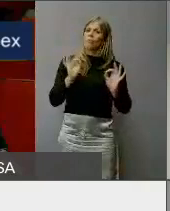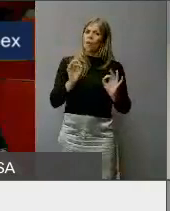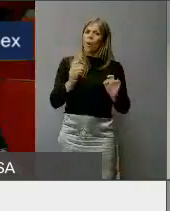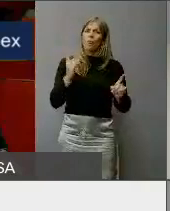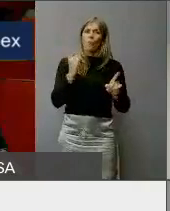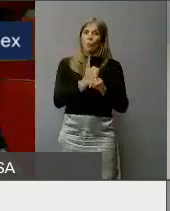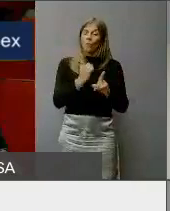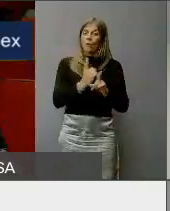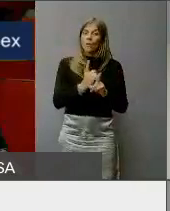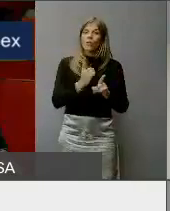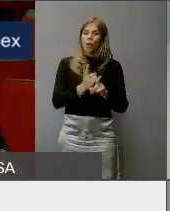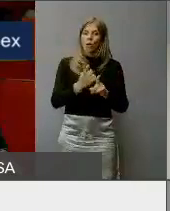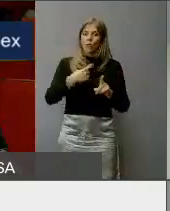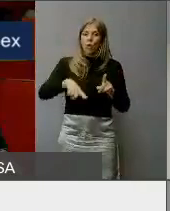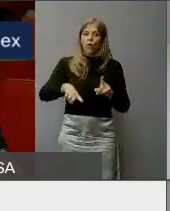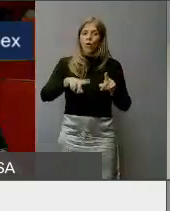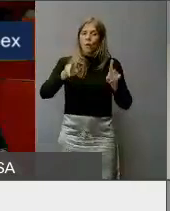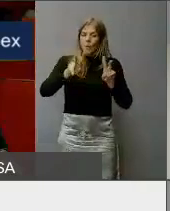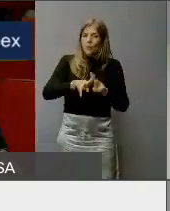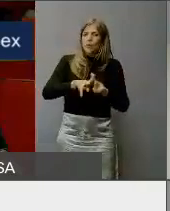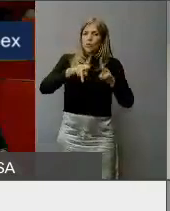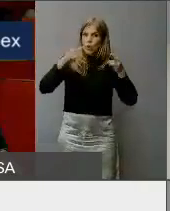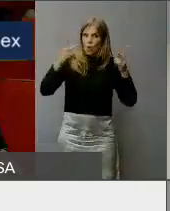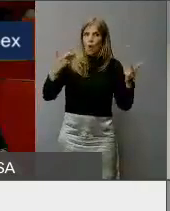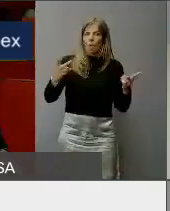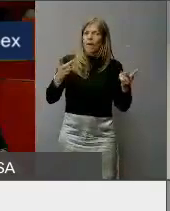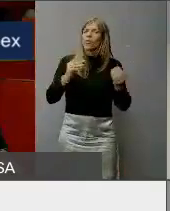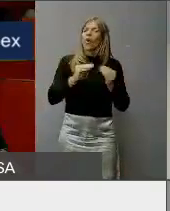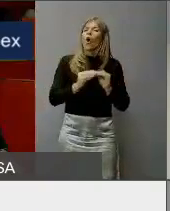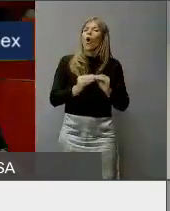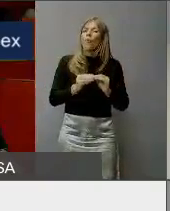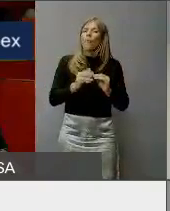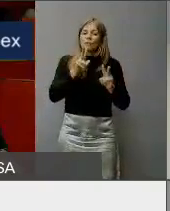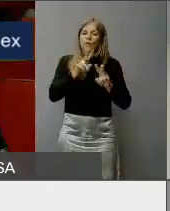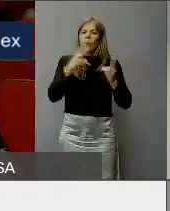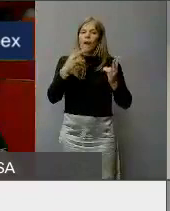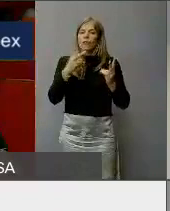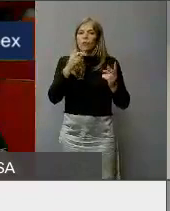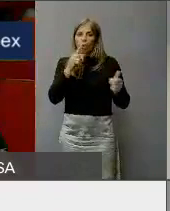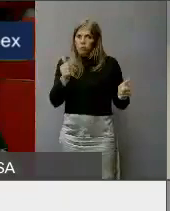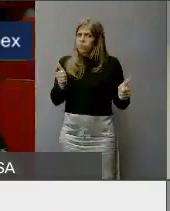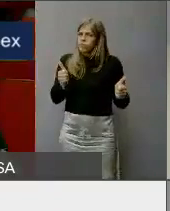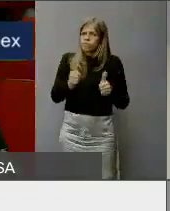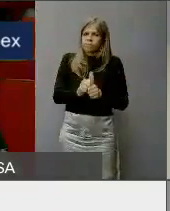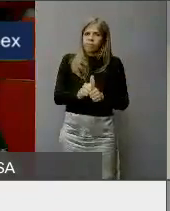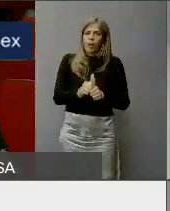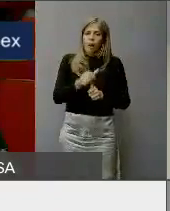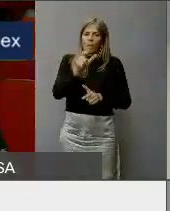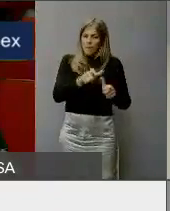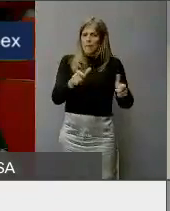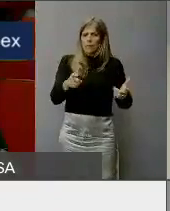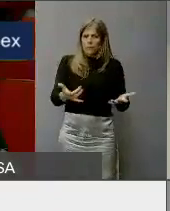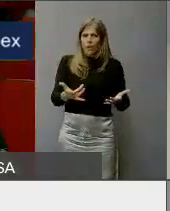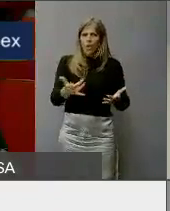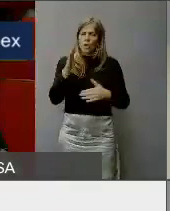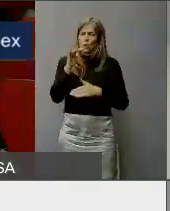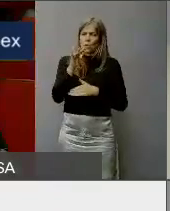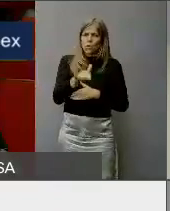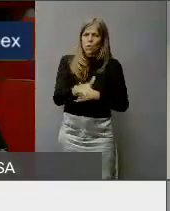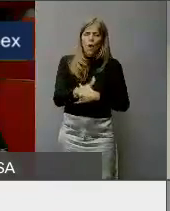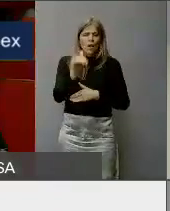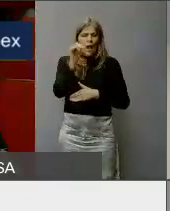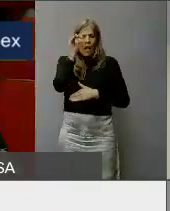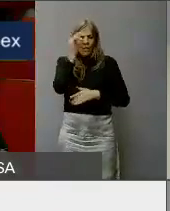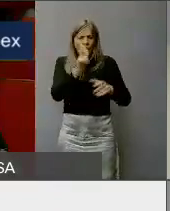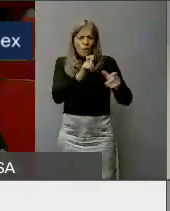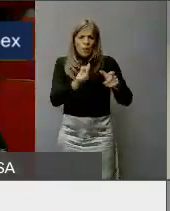scoperto e vissuto tanto vicino alle persone quotidianamente ascoltando loro ascoltando